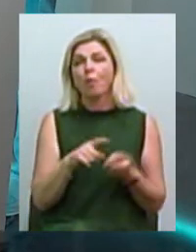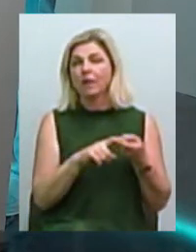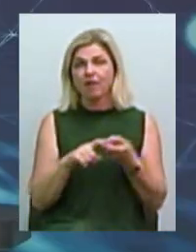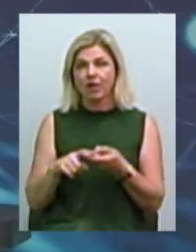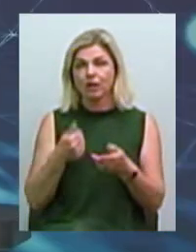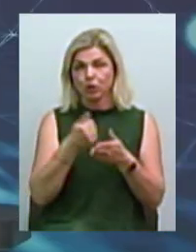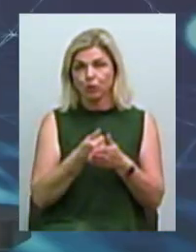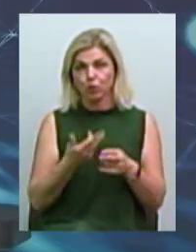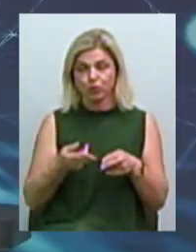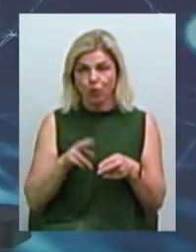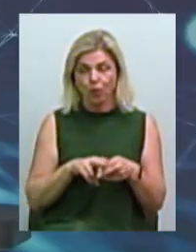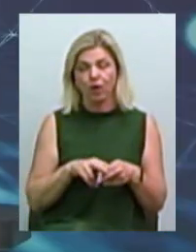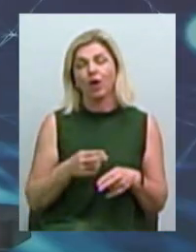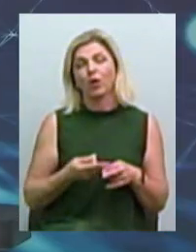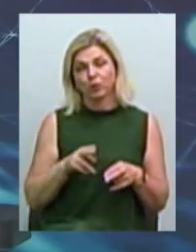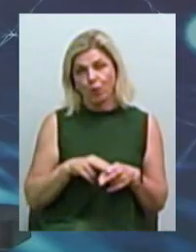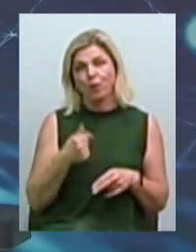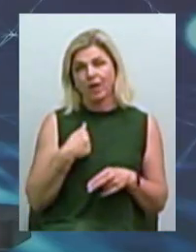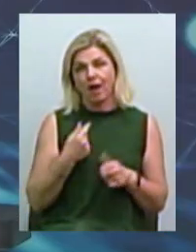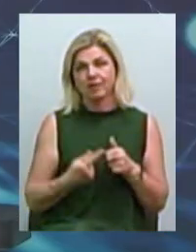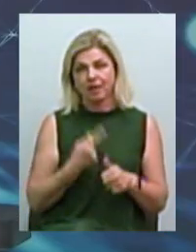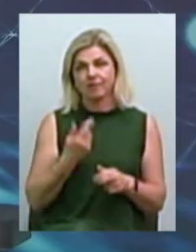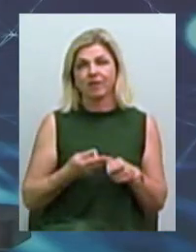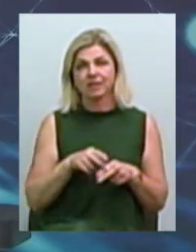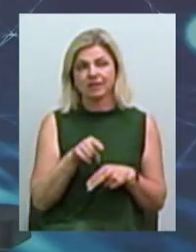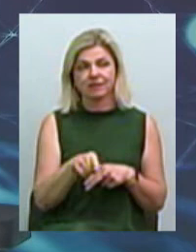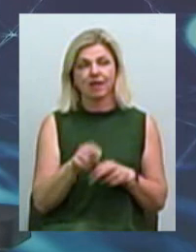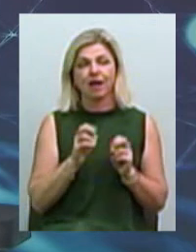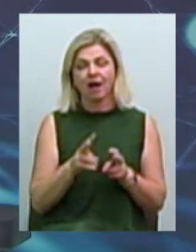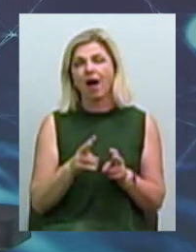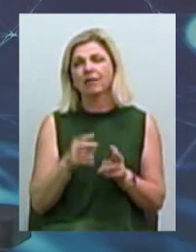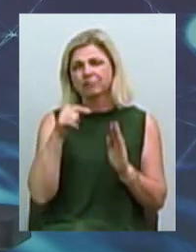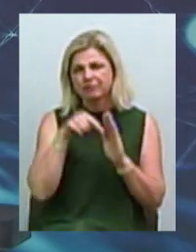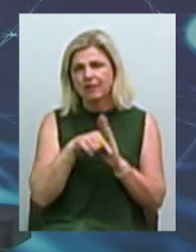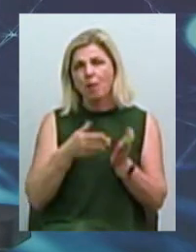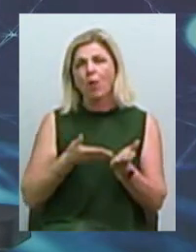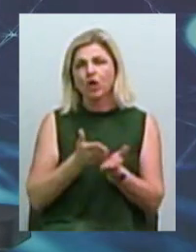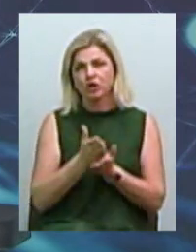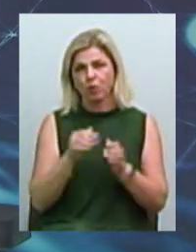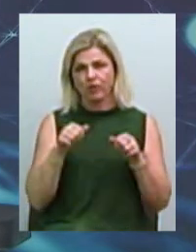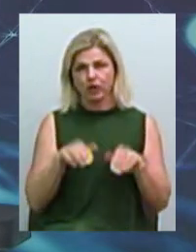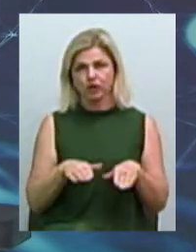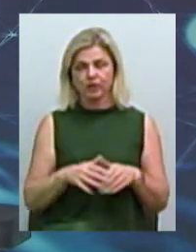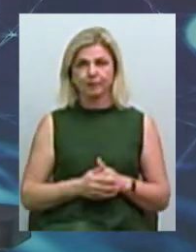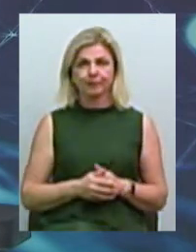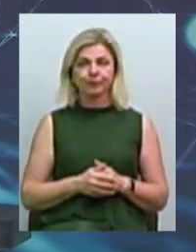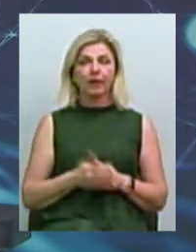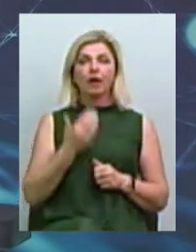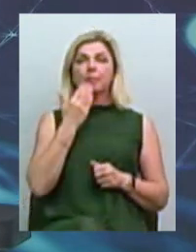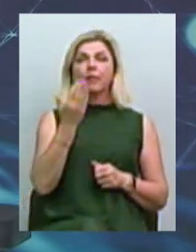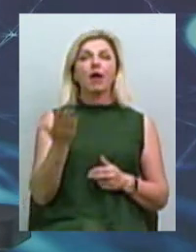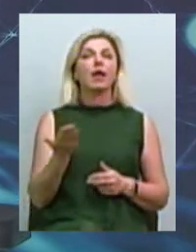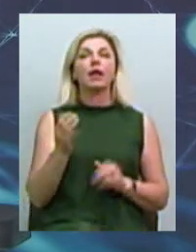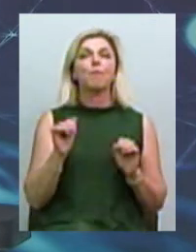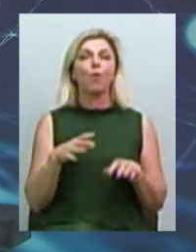ну, тому я не називаю це, знаєте, заполітизованим рішенням. Які можуть бути наслідки такого